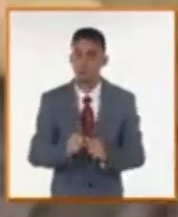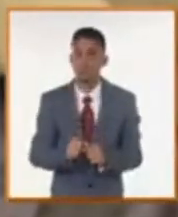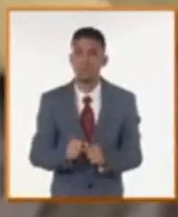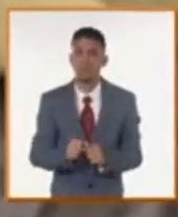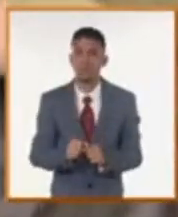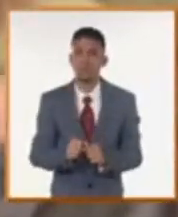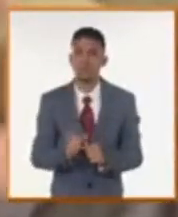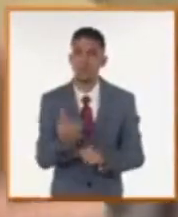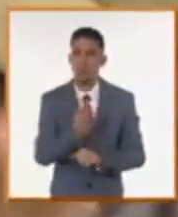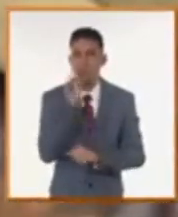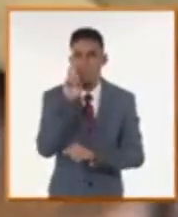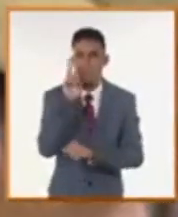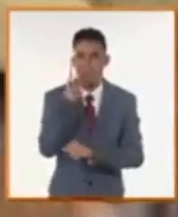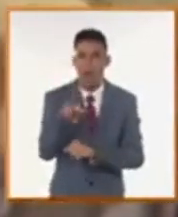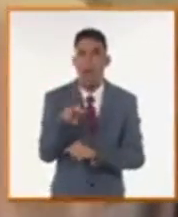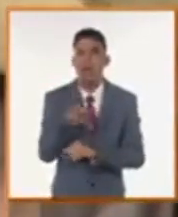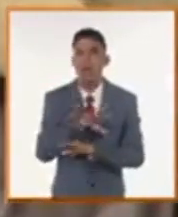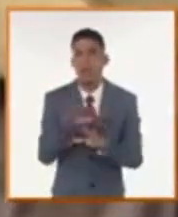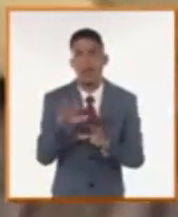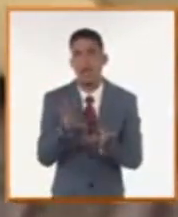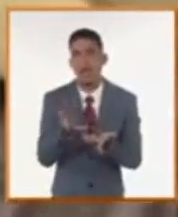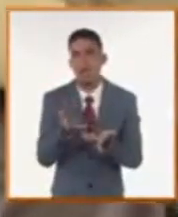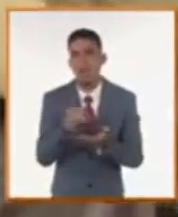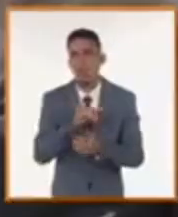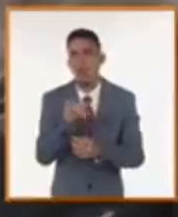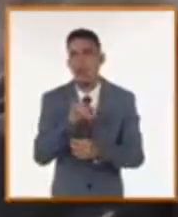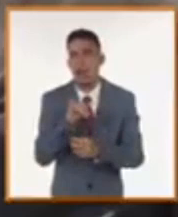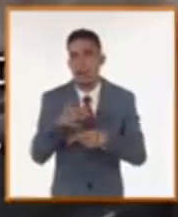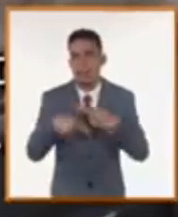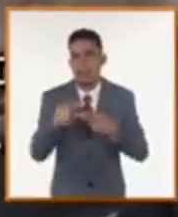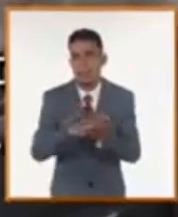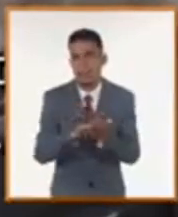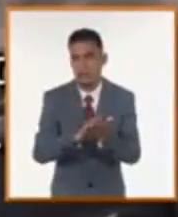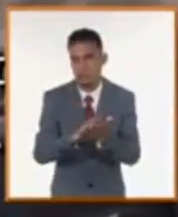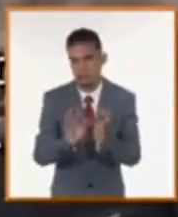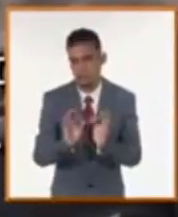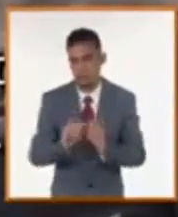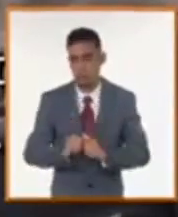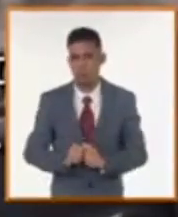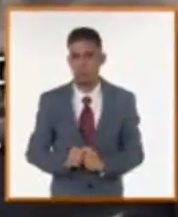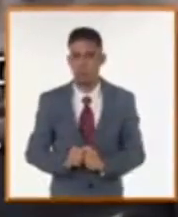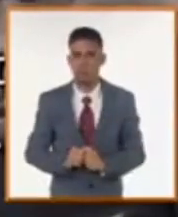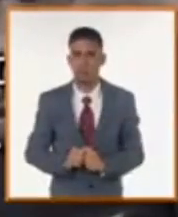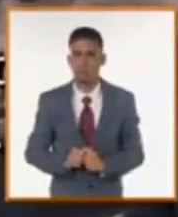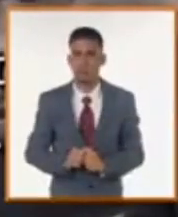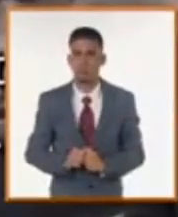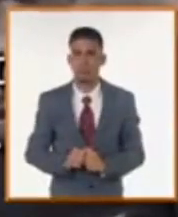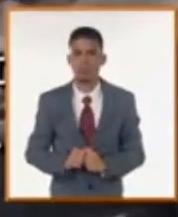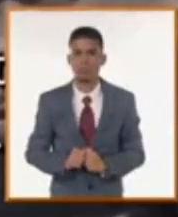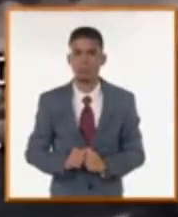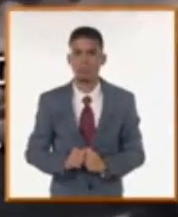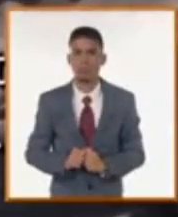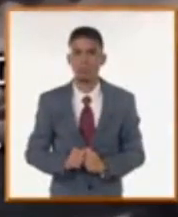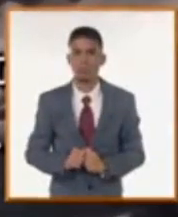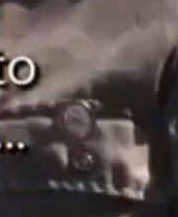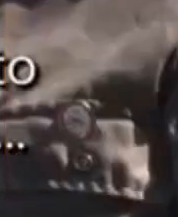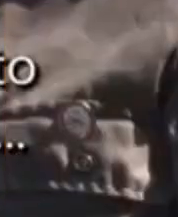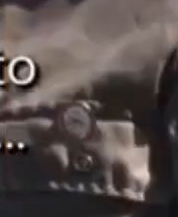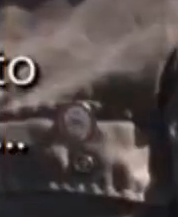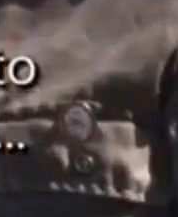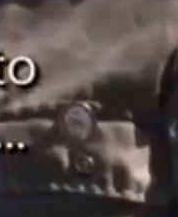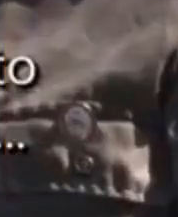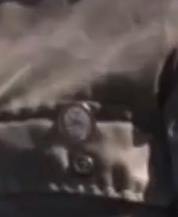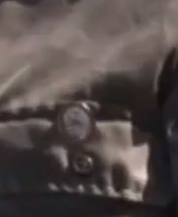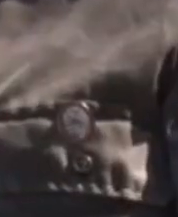bueno, que los vimos que se levantaban. Que se veían así caer en las minas. Они продолжали последний штурм Куита, Коновали, был